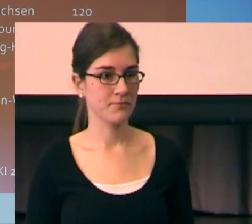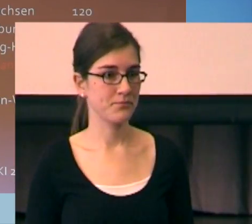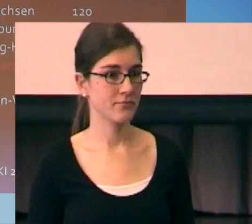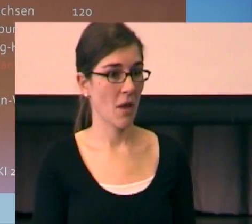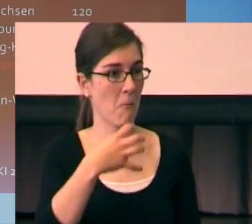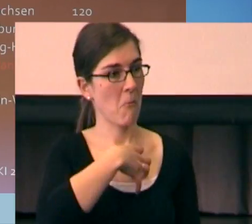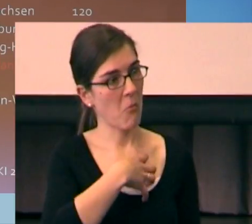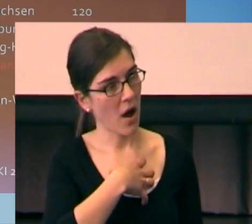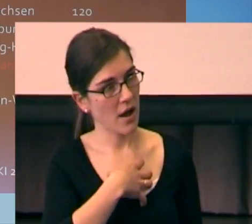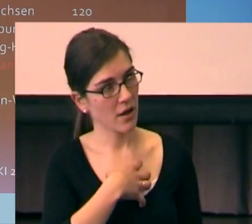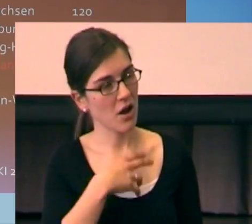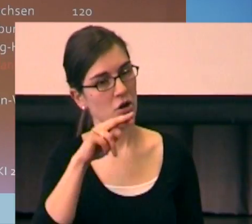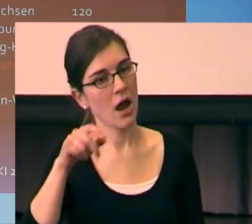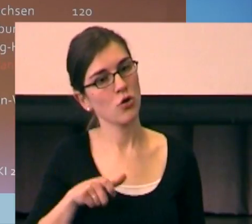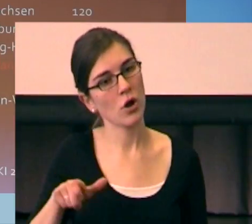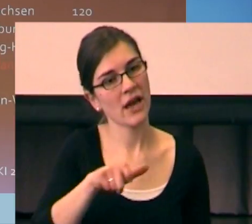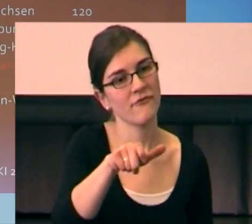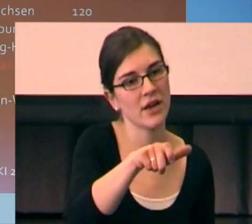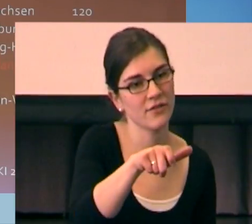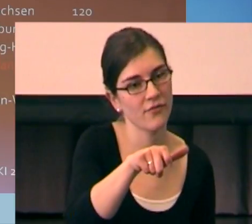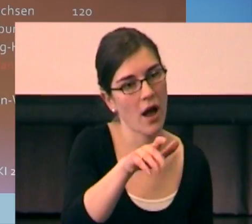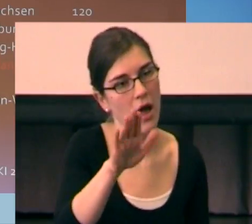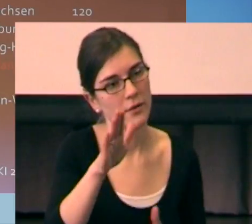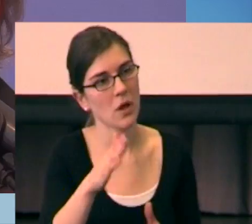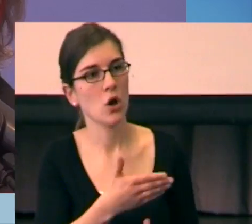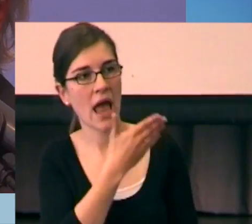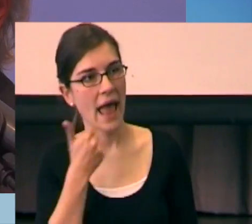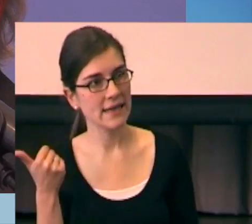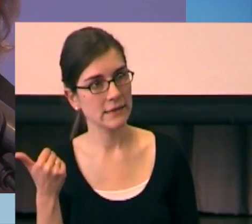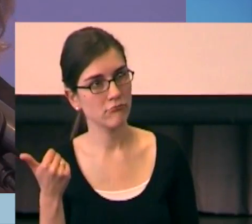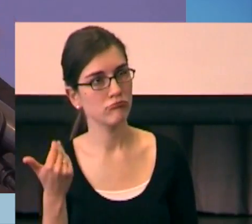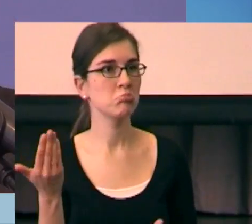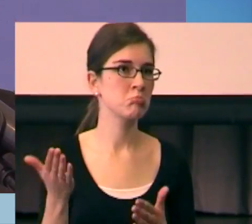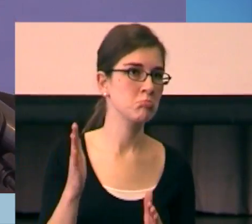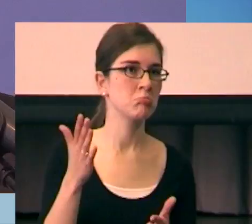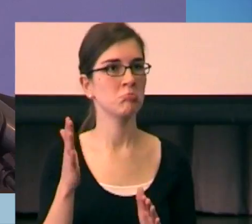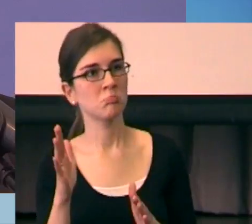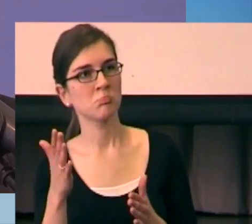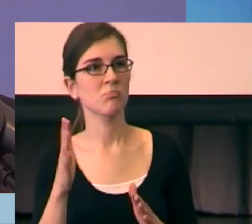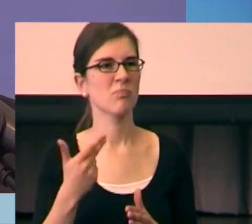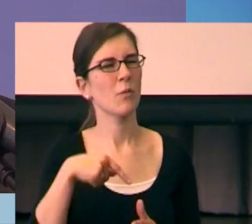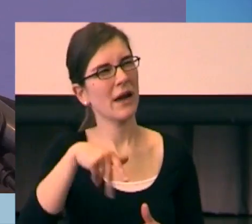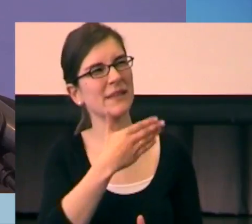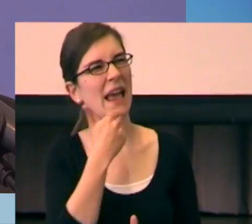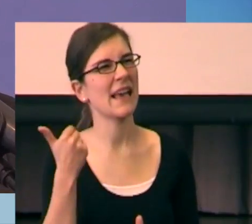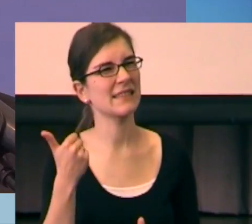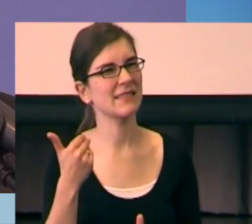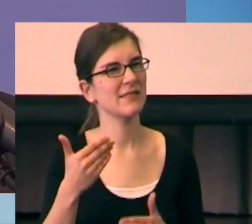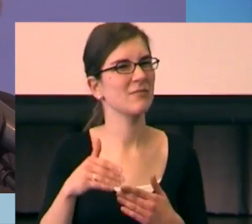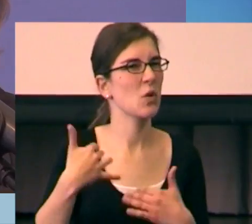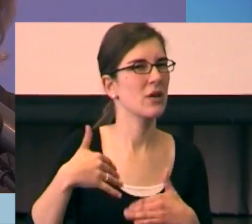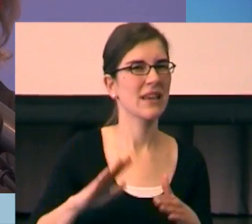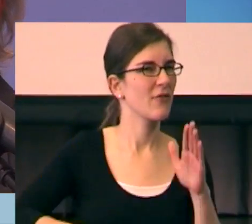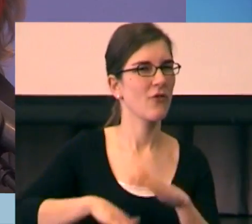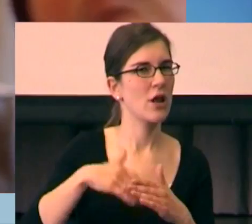In Bayern, Nordrhein-Westfalen, gut, das gehört nicht gerade zu den Südländern, aber in Hessen, wobei in Hessen die Zahlen sind vorläufig, sie sind nicht ganz